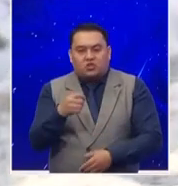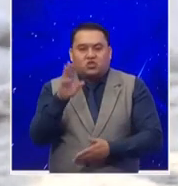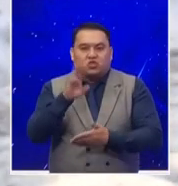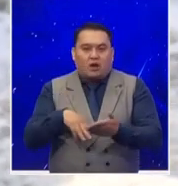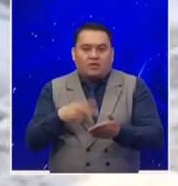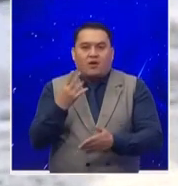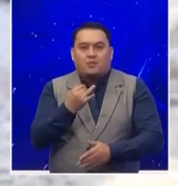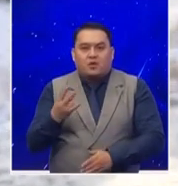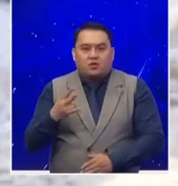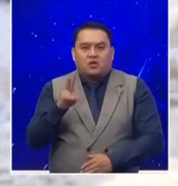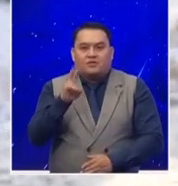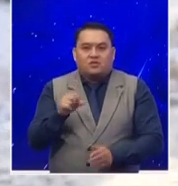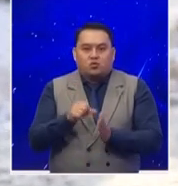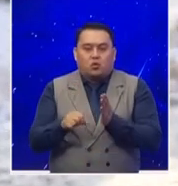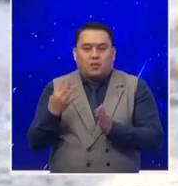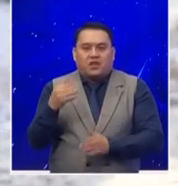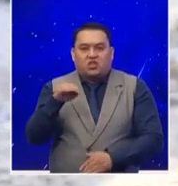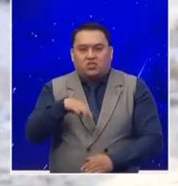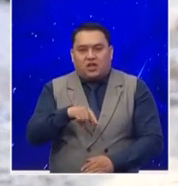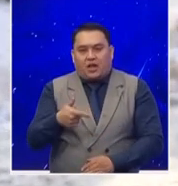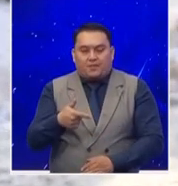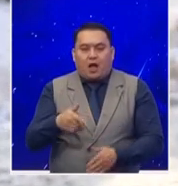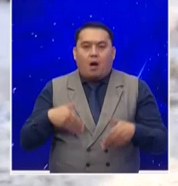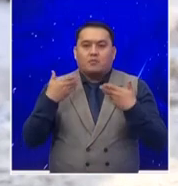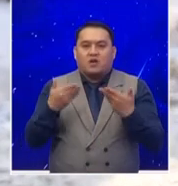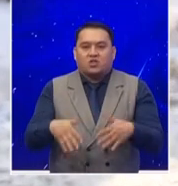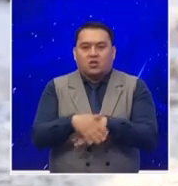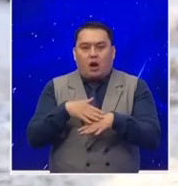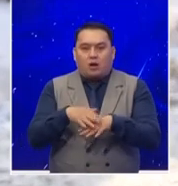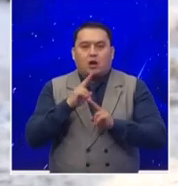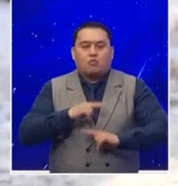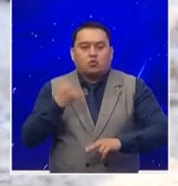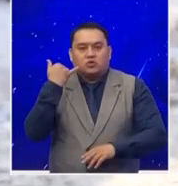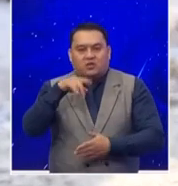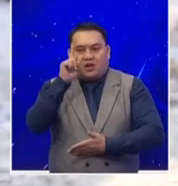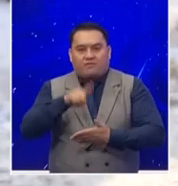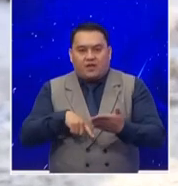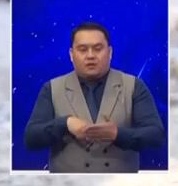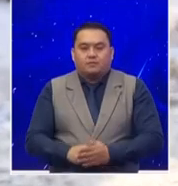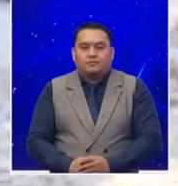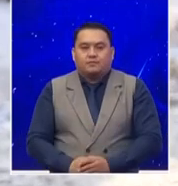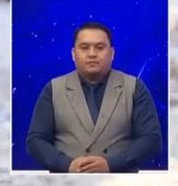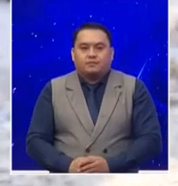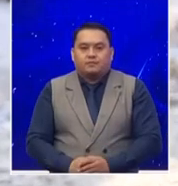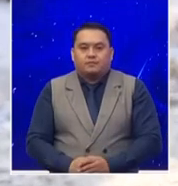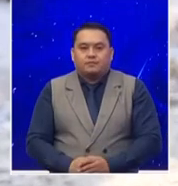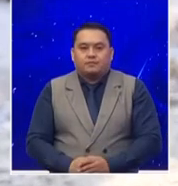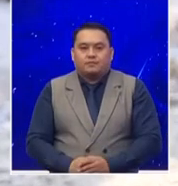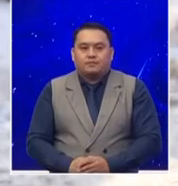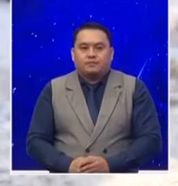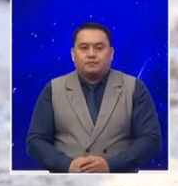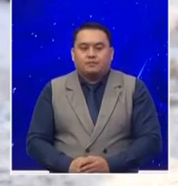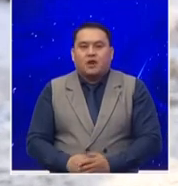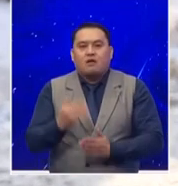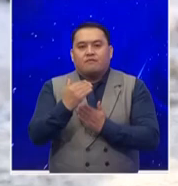сумму в 2 245 000 тенге. Для обращений жителей работает телефон доверия 32-93-44 или